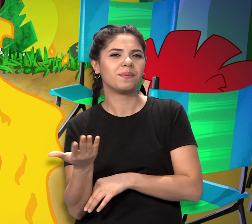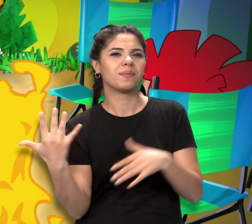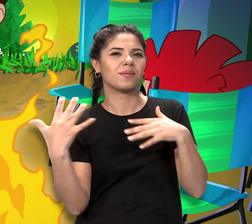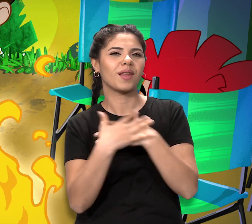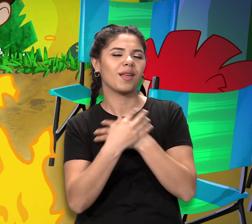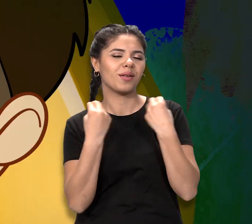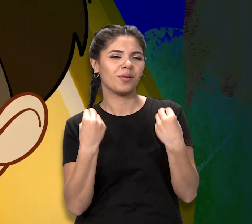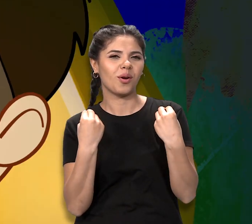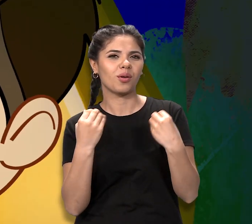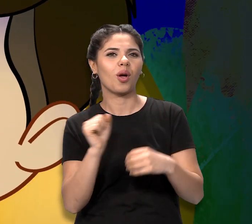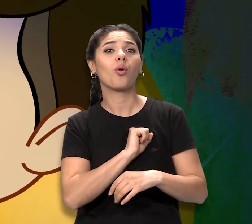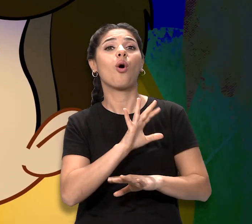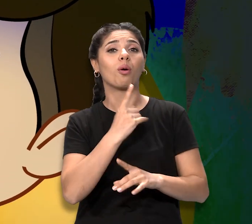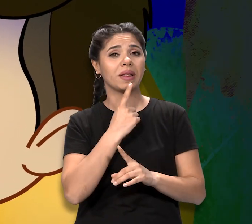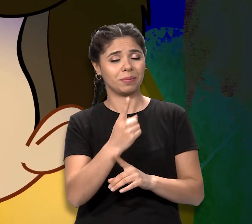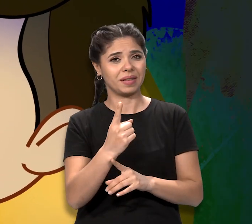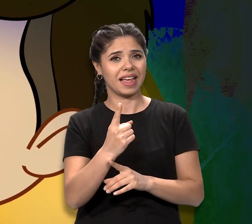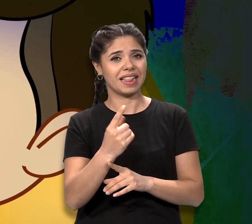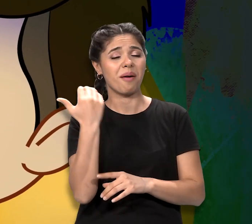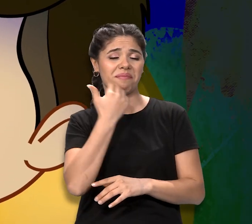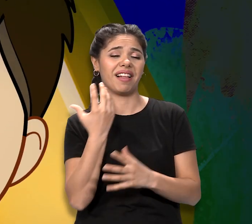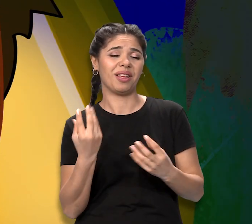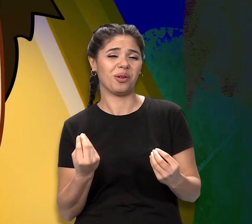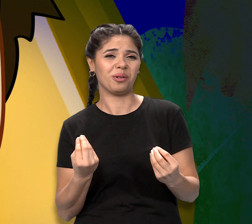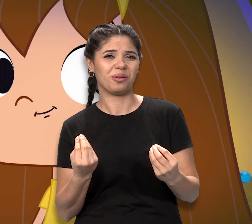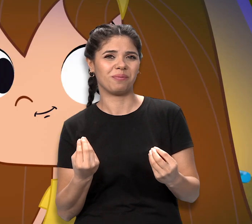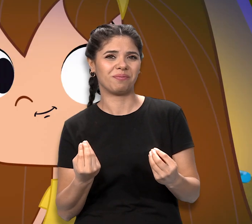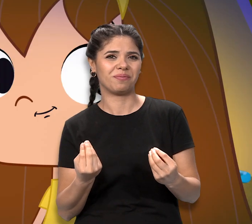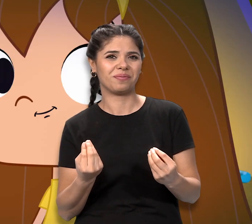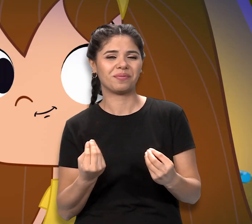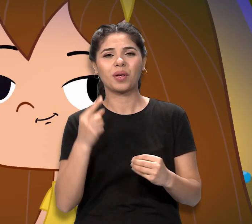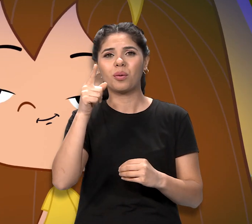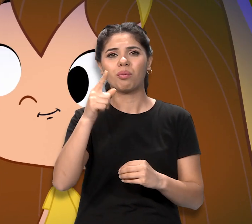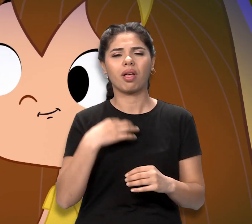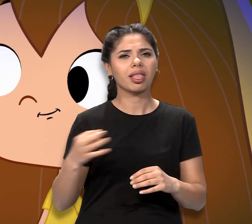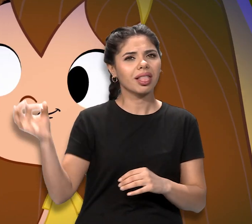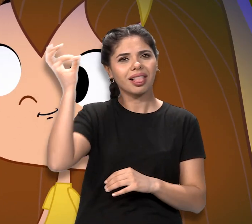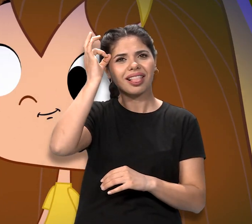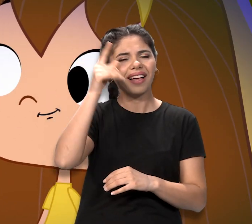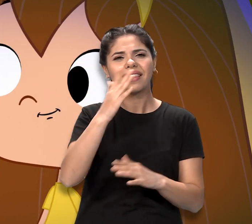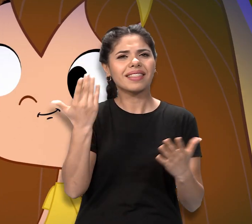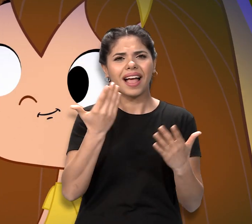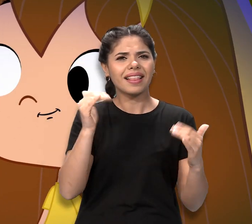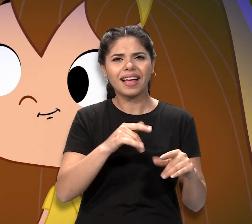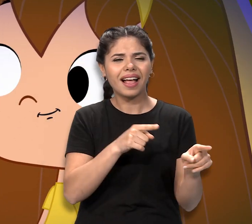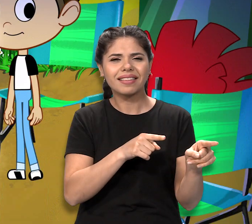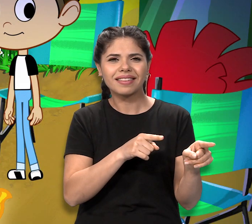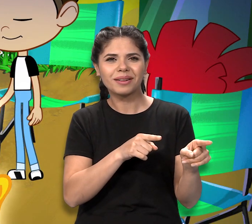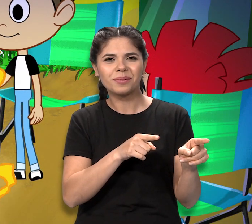Ne geceydi ama. Korkmadım desem yalan olur. Nereden gelir aklına böyle şeyler